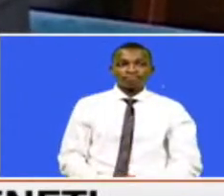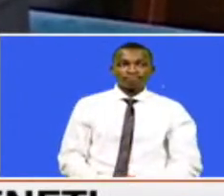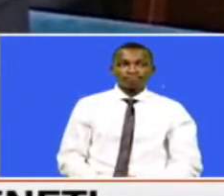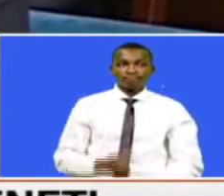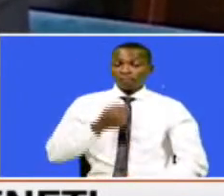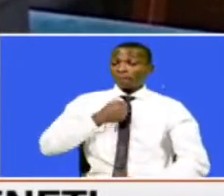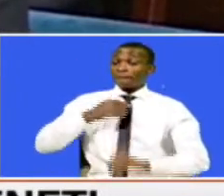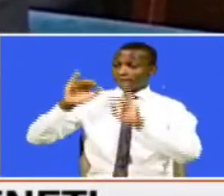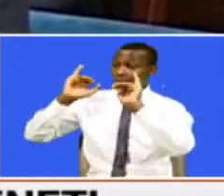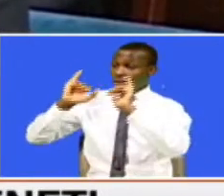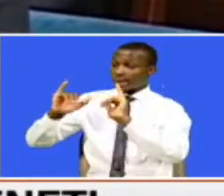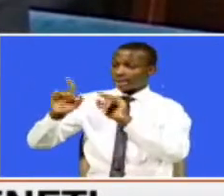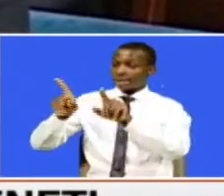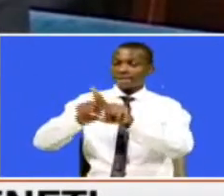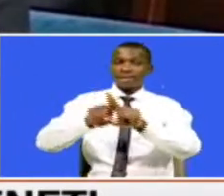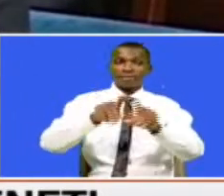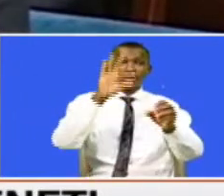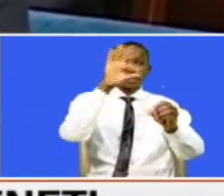and voted,